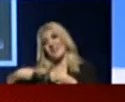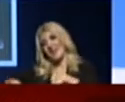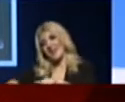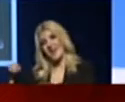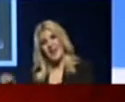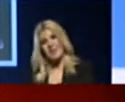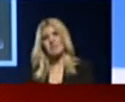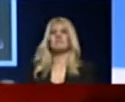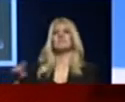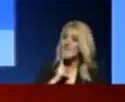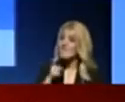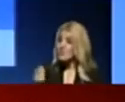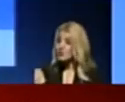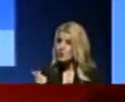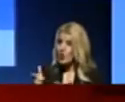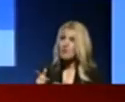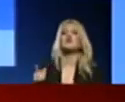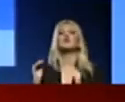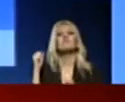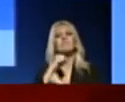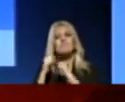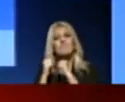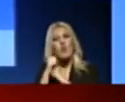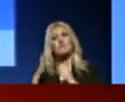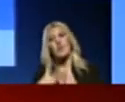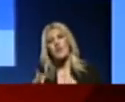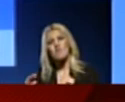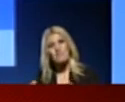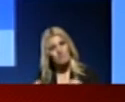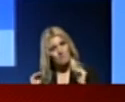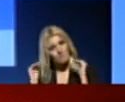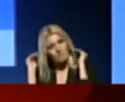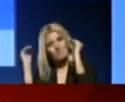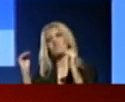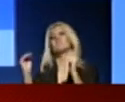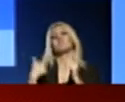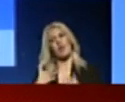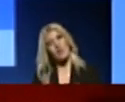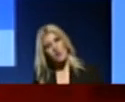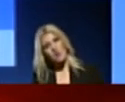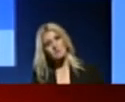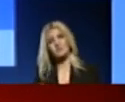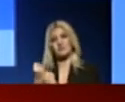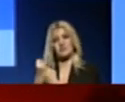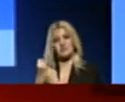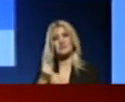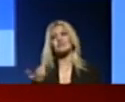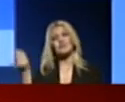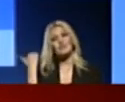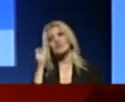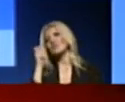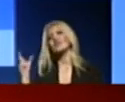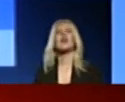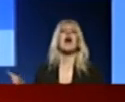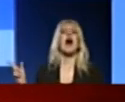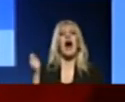του. Η απάντηση σε αυτά ήρθε από τον Πρωθυπουργό, ο οποίος ξεκαθάρισε πως ο δρόμος θα ολοκληρωθεί εντός χρονοδιαγράμματος, ενώ το